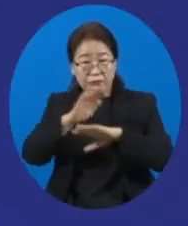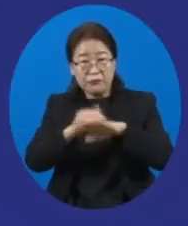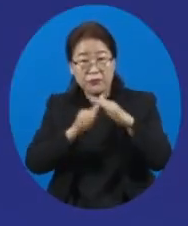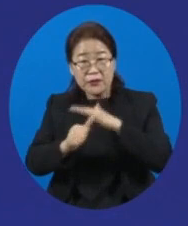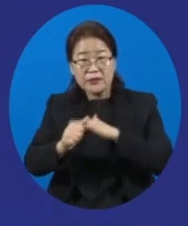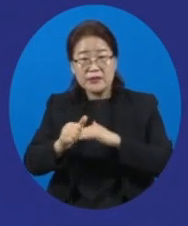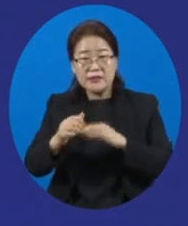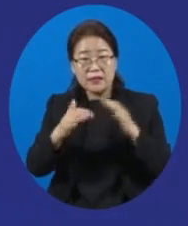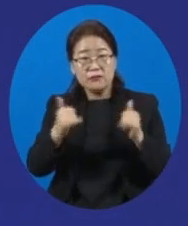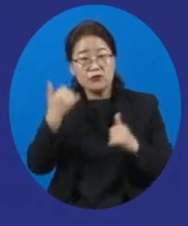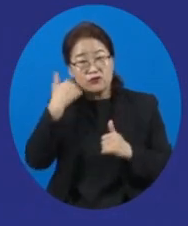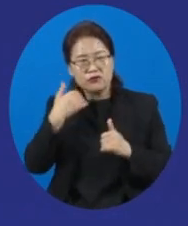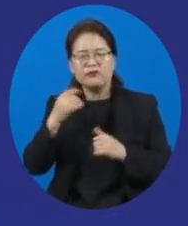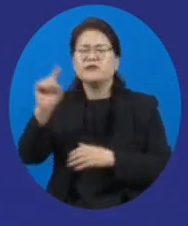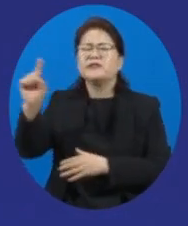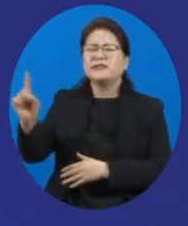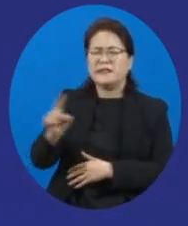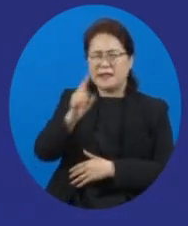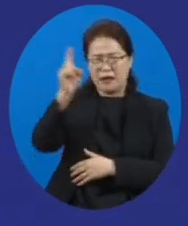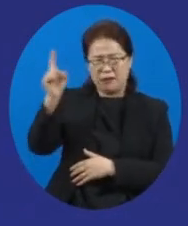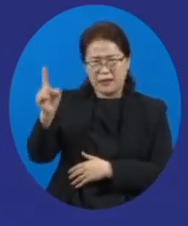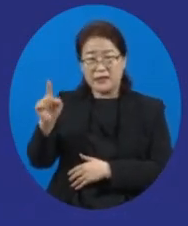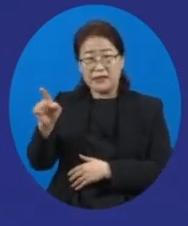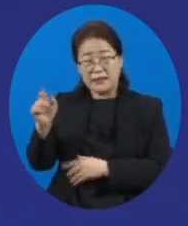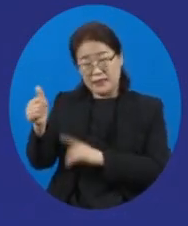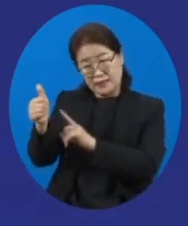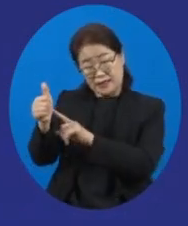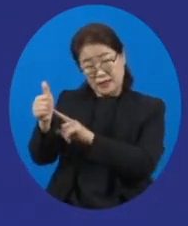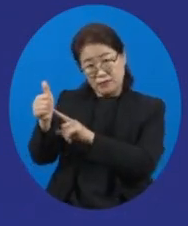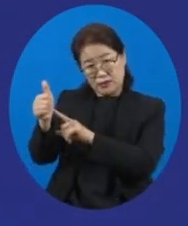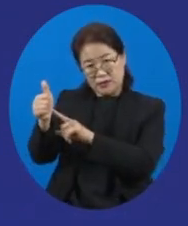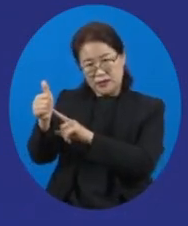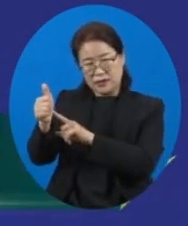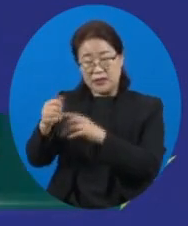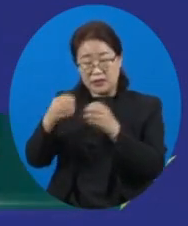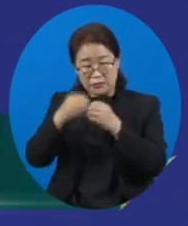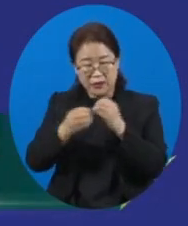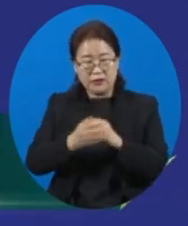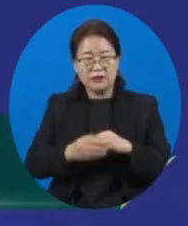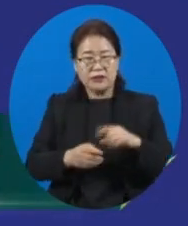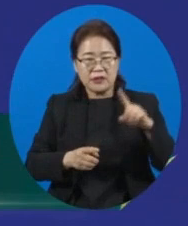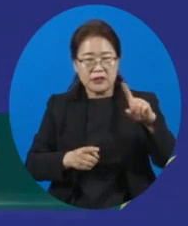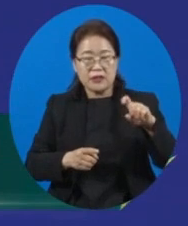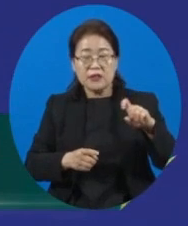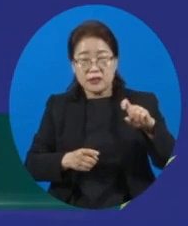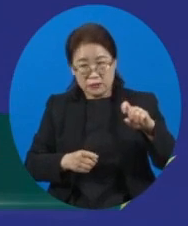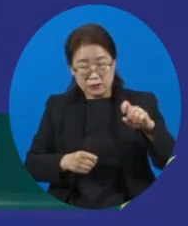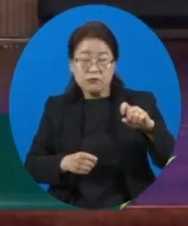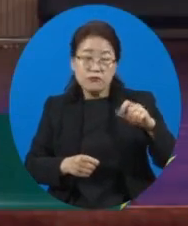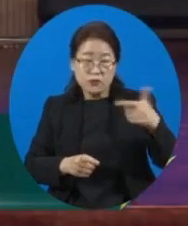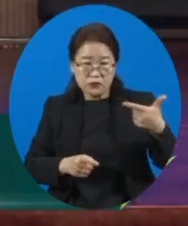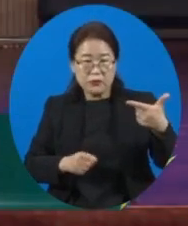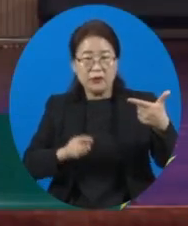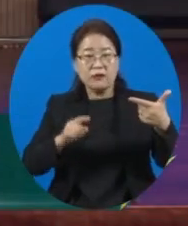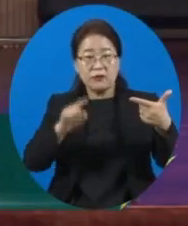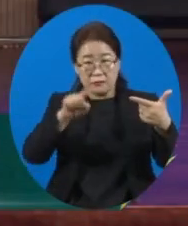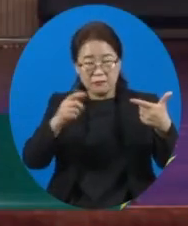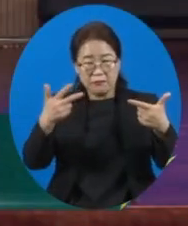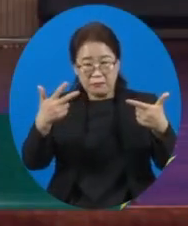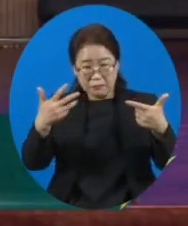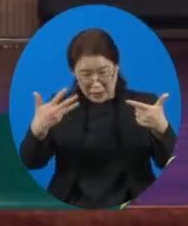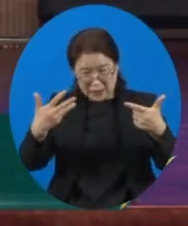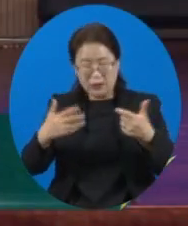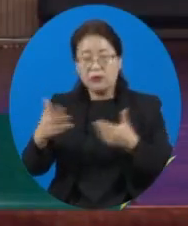누구예요? 바로 다윗입니다. 그래서 다윗은 시편 16편 8절에서 이렇게 고백하잖아요. 다 같이요.